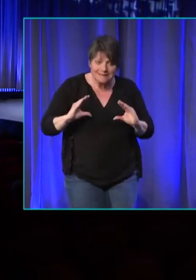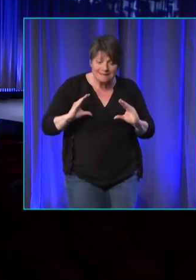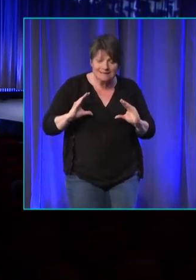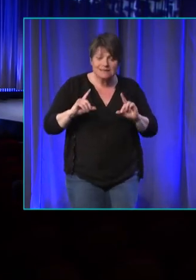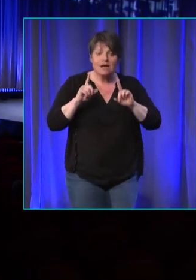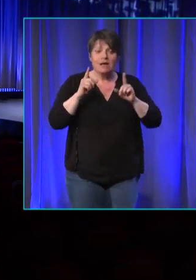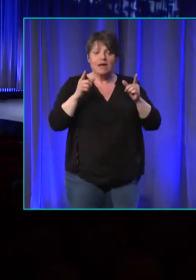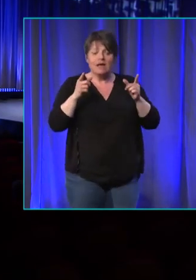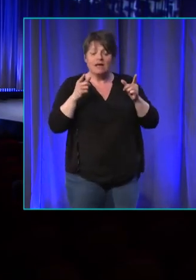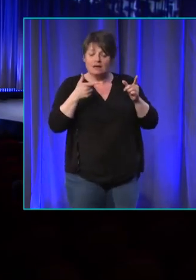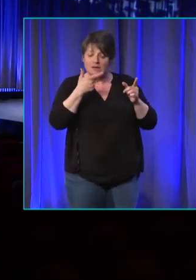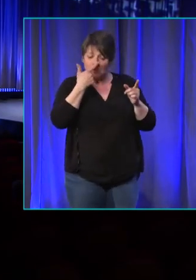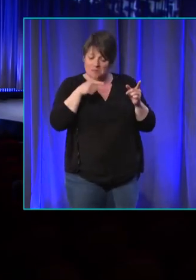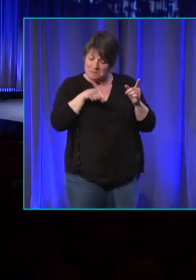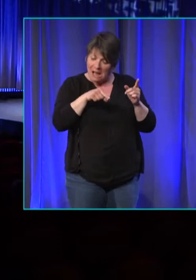mais aussi